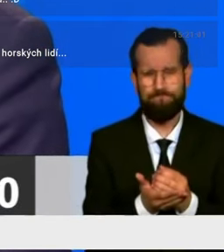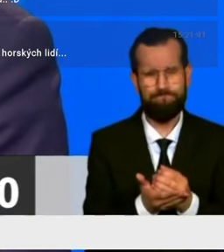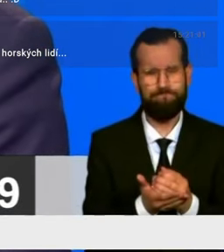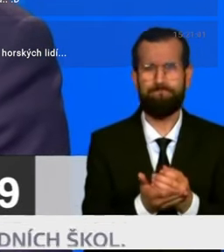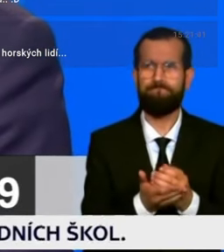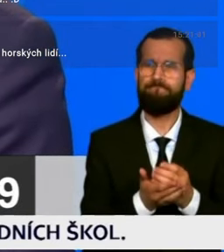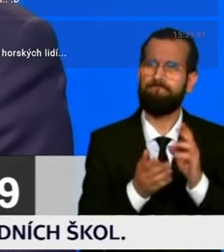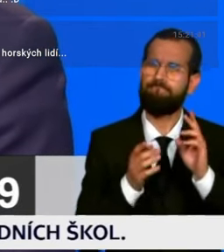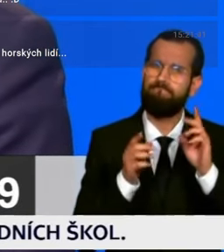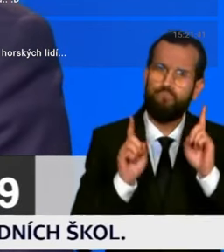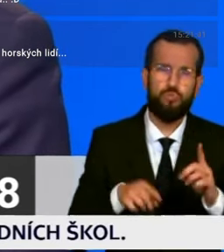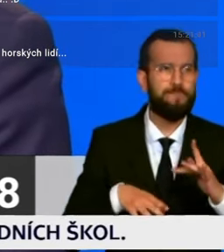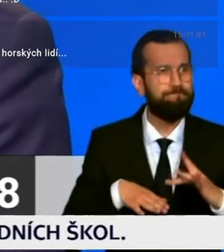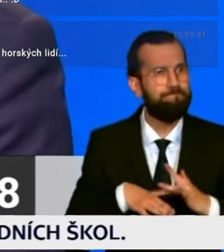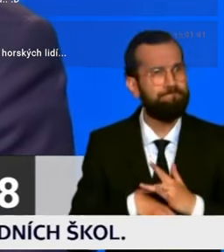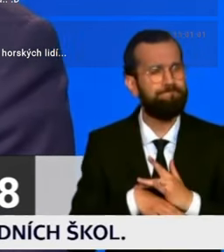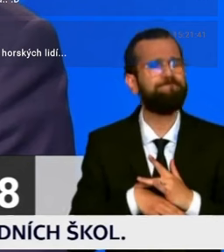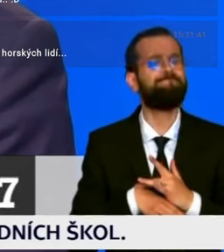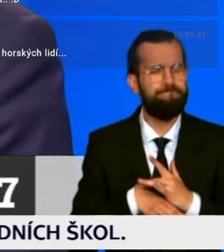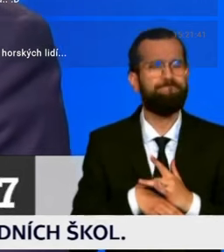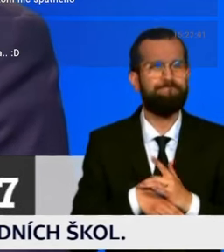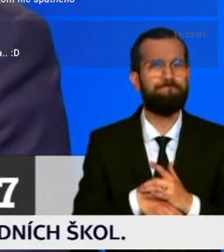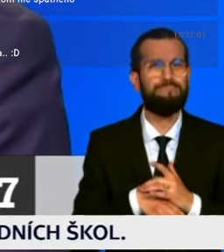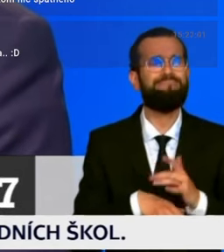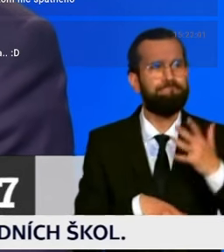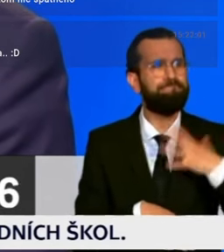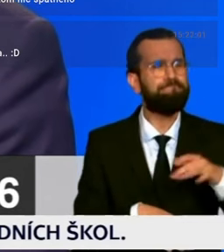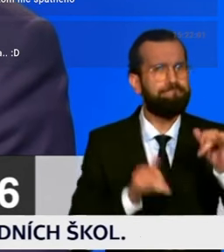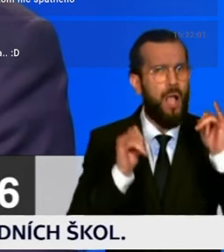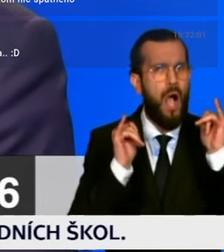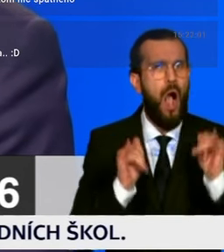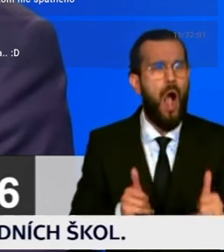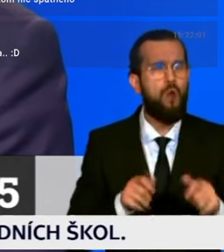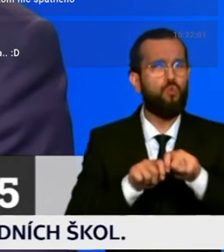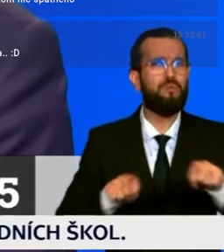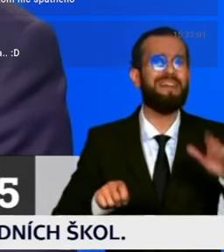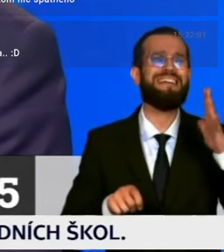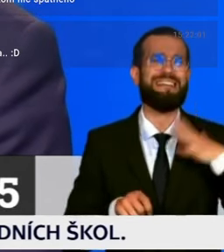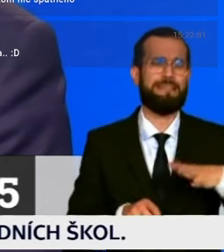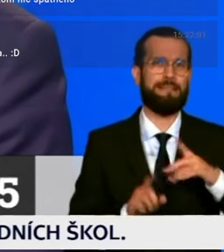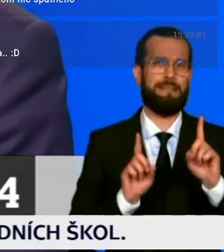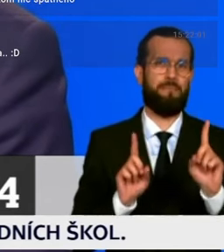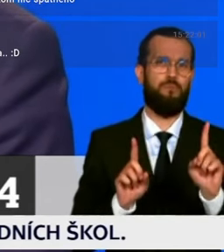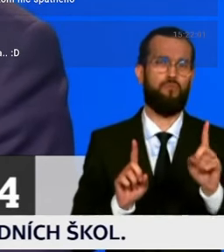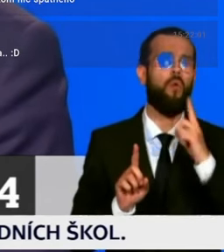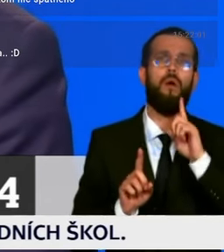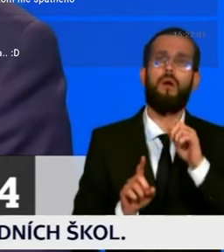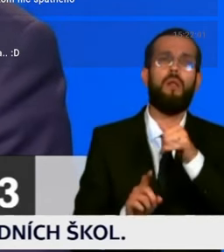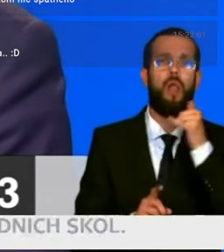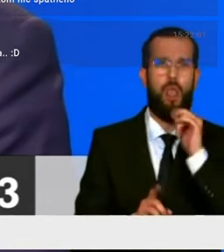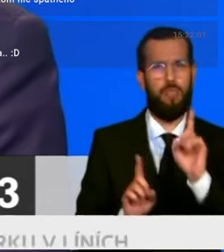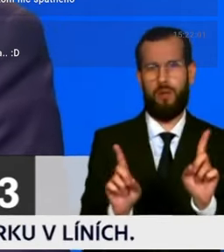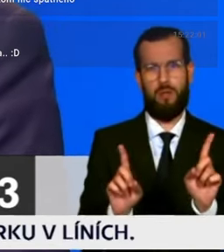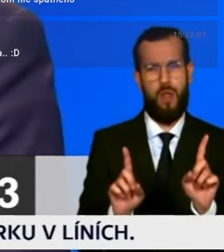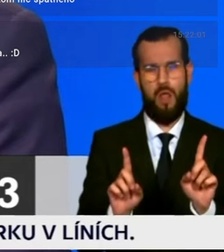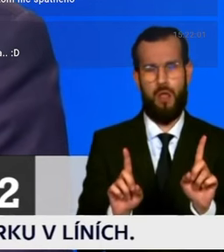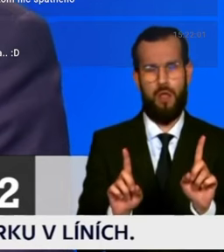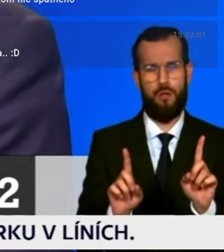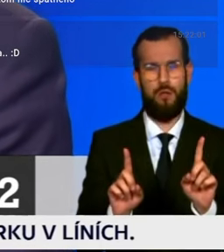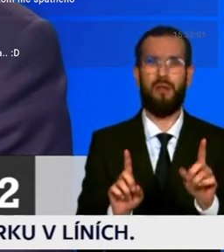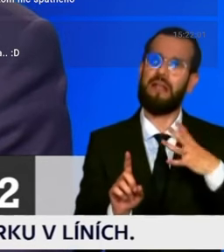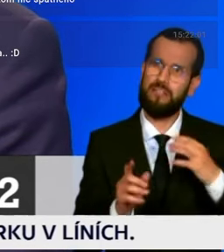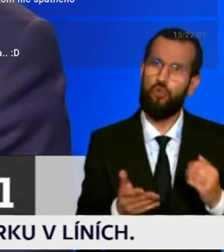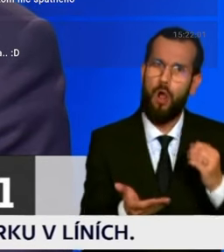srdcom a musíte to cítiť vo svojom vnútri že dozrel ten čas kedy sa môžete o takúto pozíciu vôbec pokúsiť